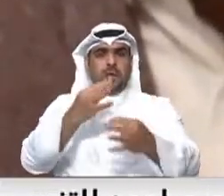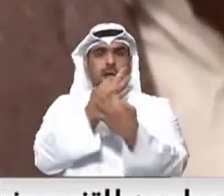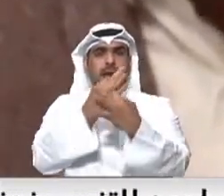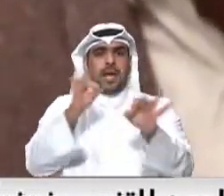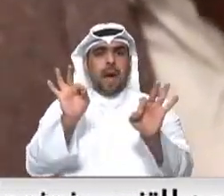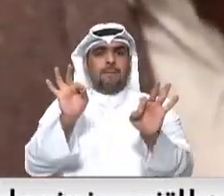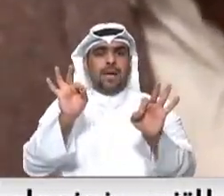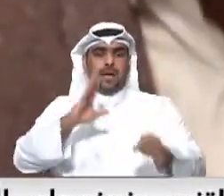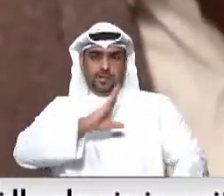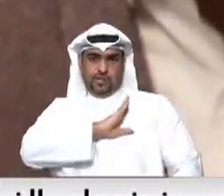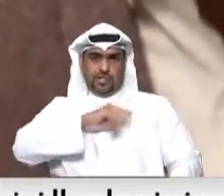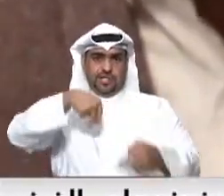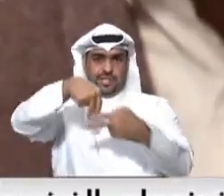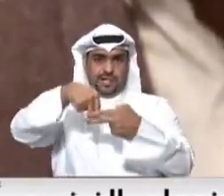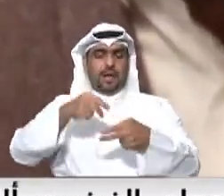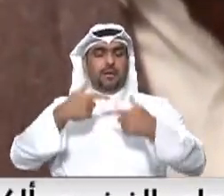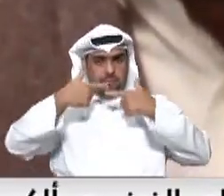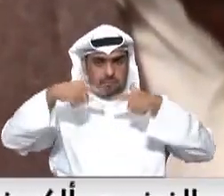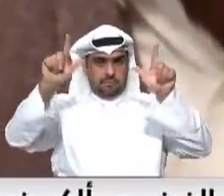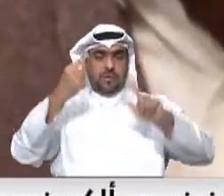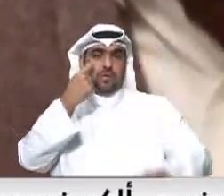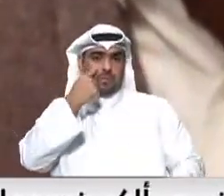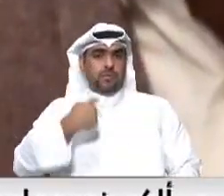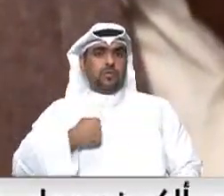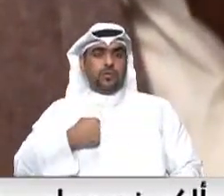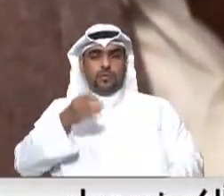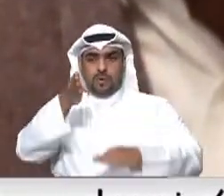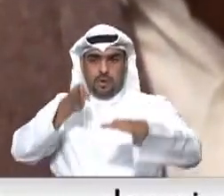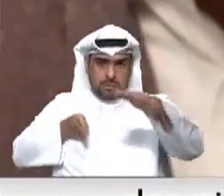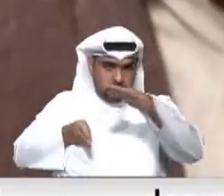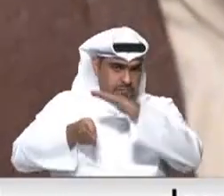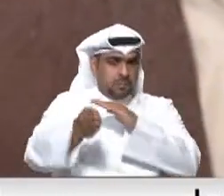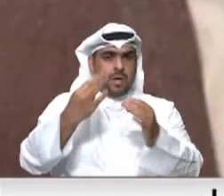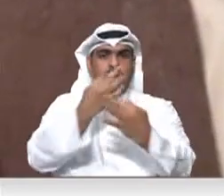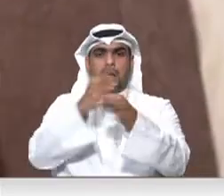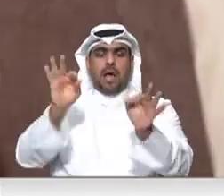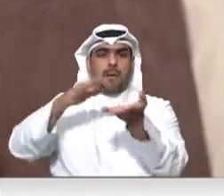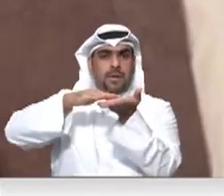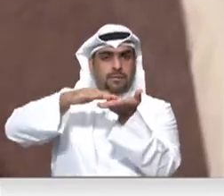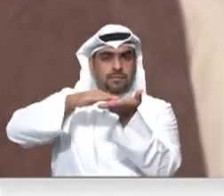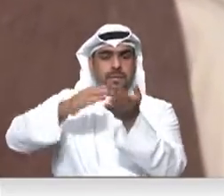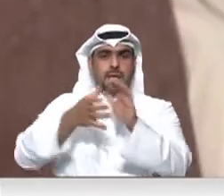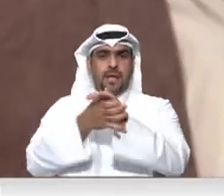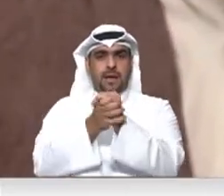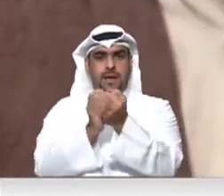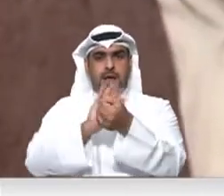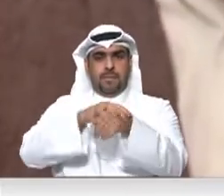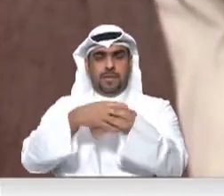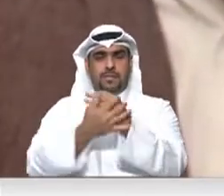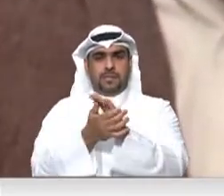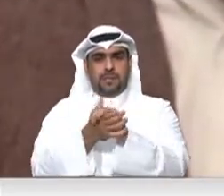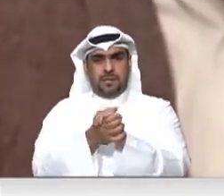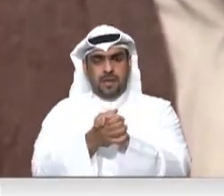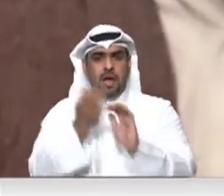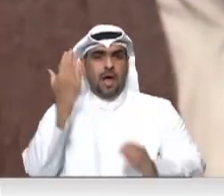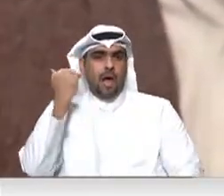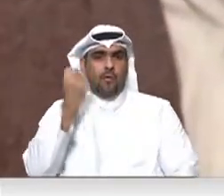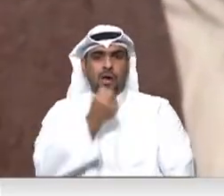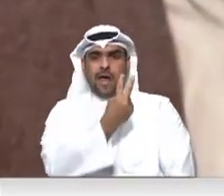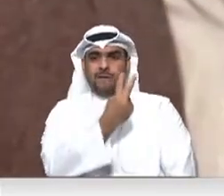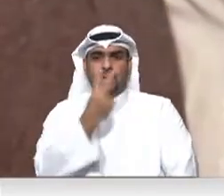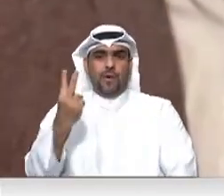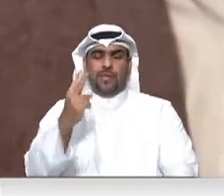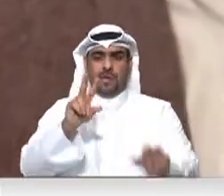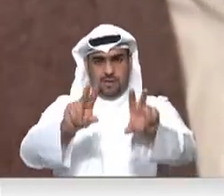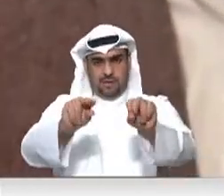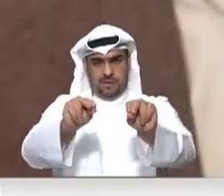الضفة الغربية كما جرى في العام 2002، لكن الشباك الإسرائيلي رفع توصيات في هذا اليوم